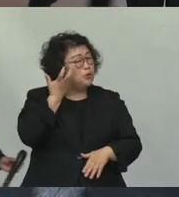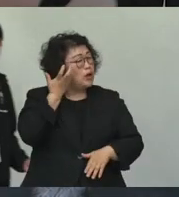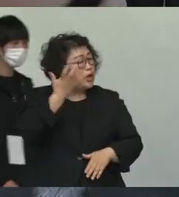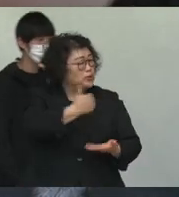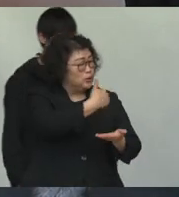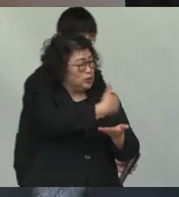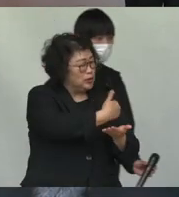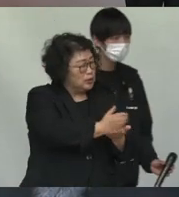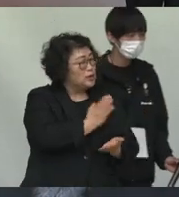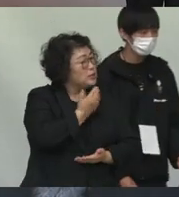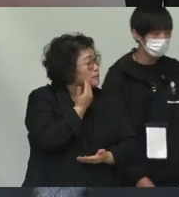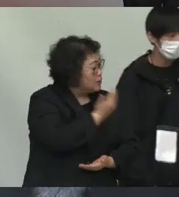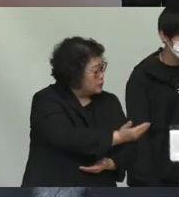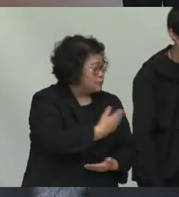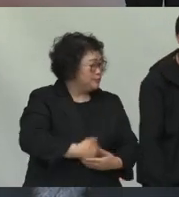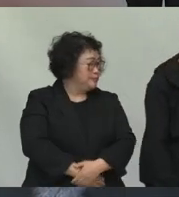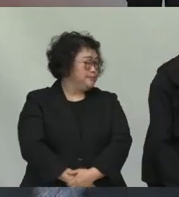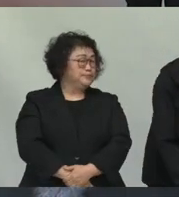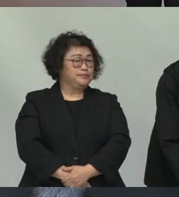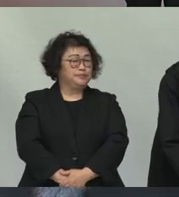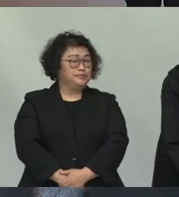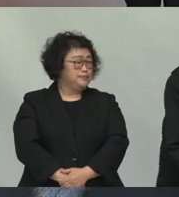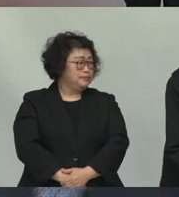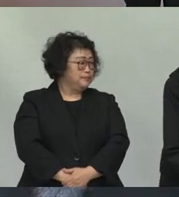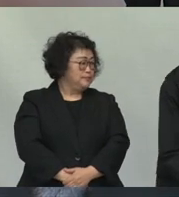少しお伺いしたいと思います。